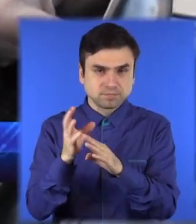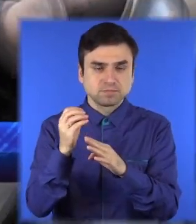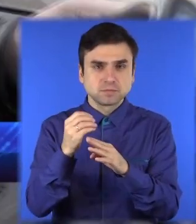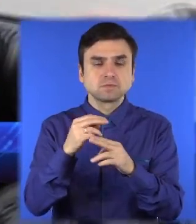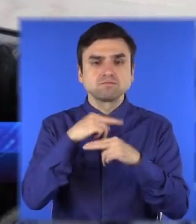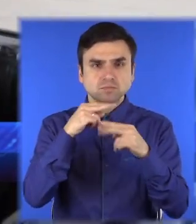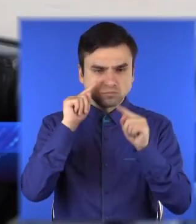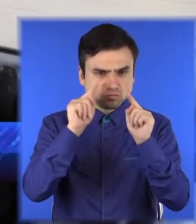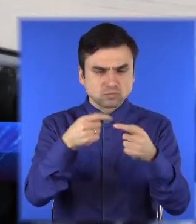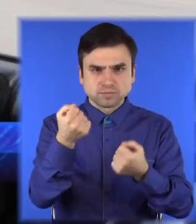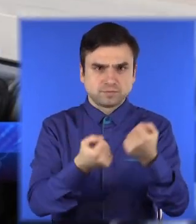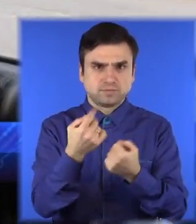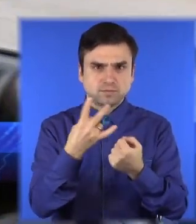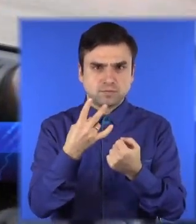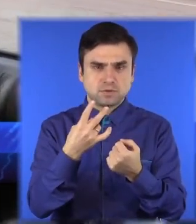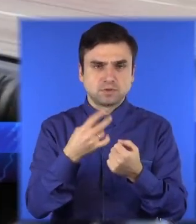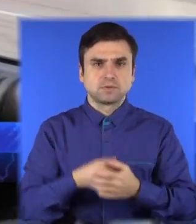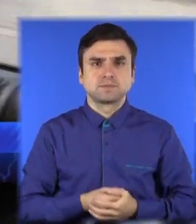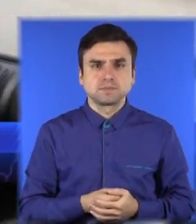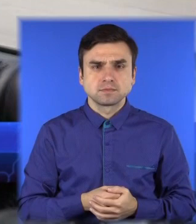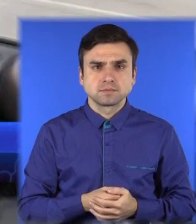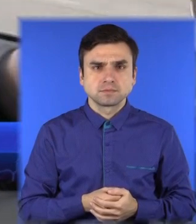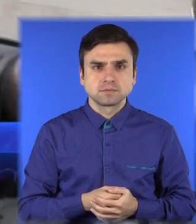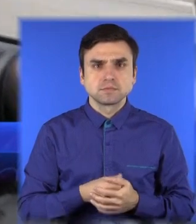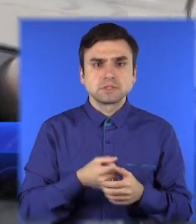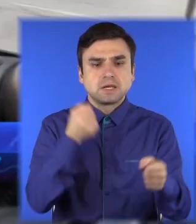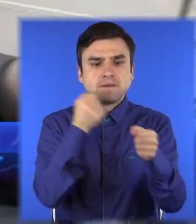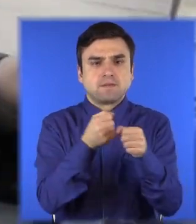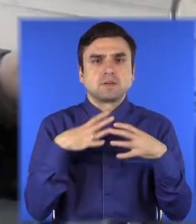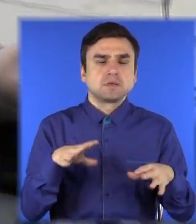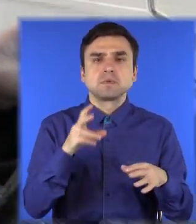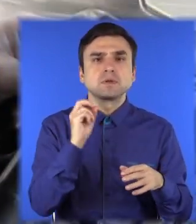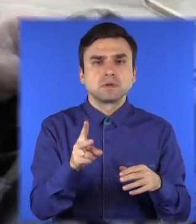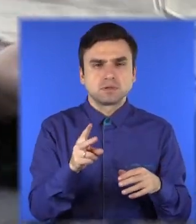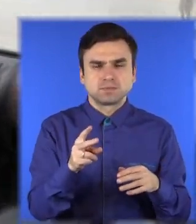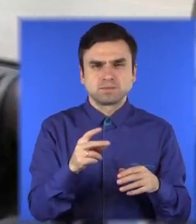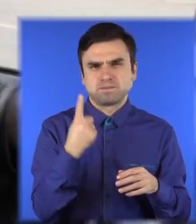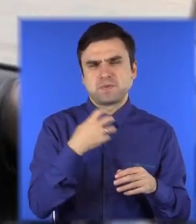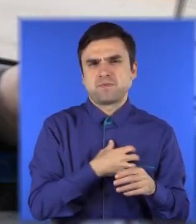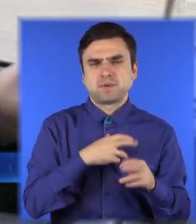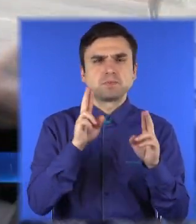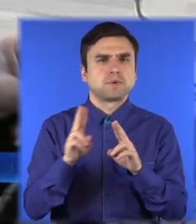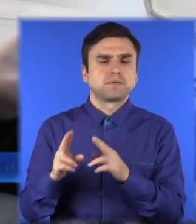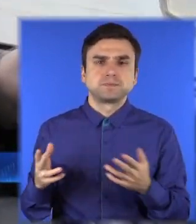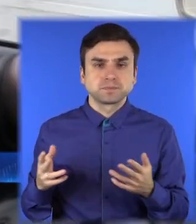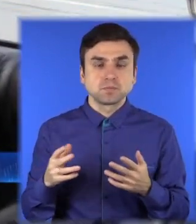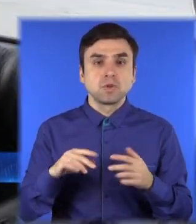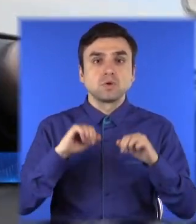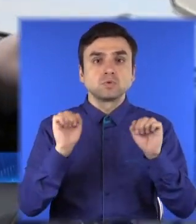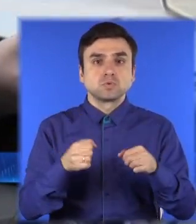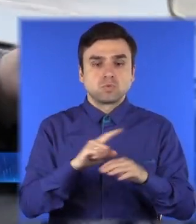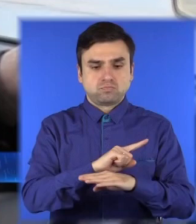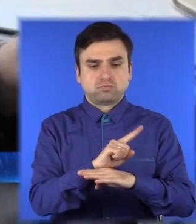ДТП, я так думаю, треба соблюдати саме такі перші правила. Це не